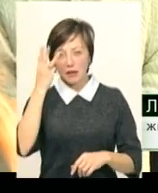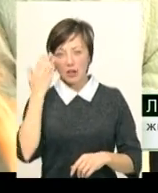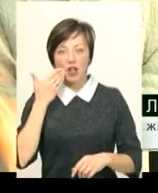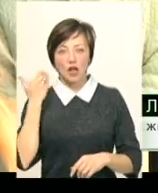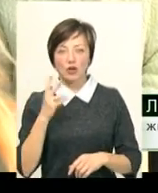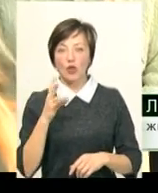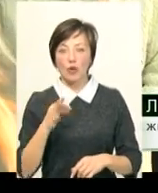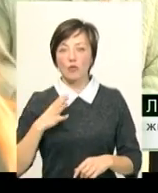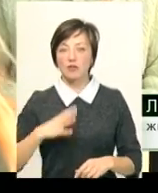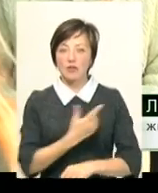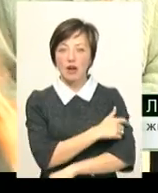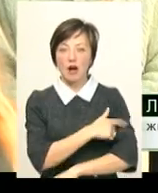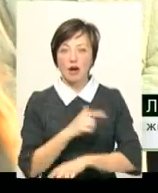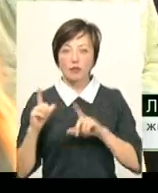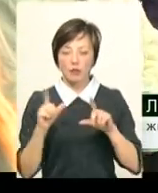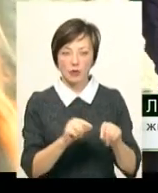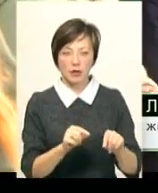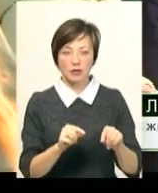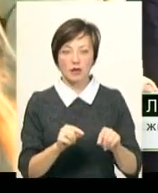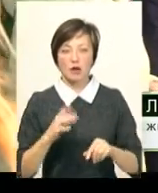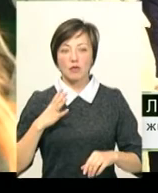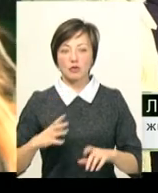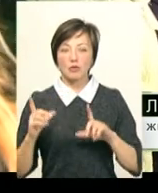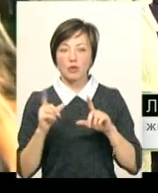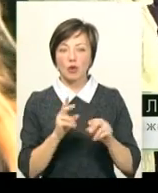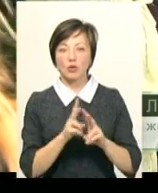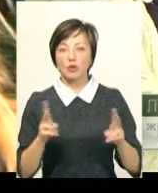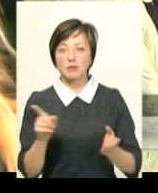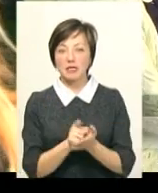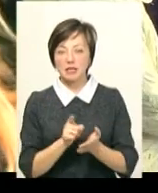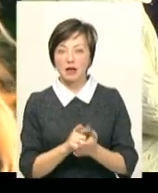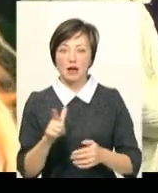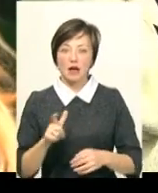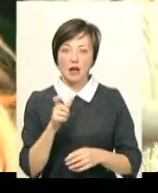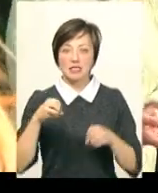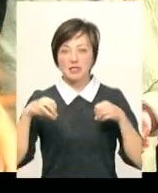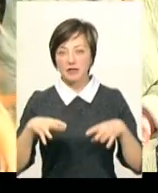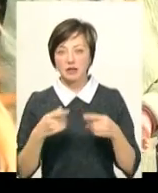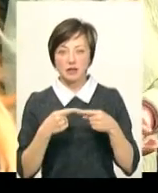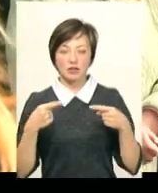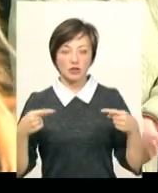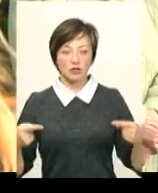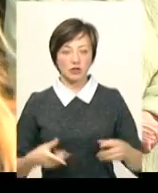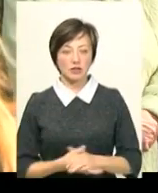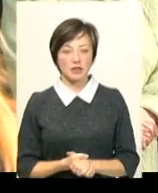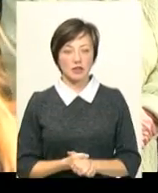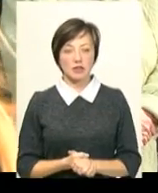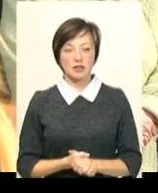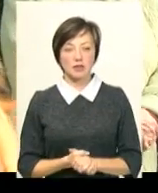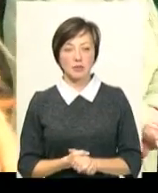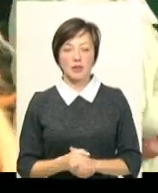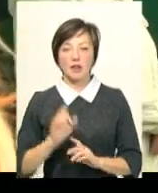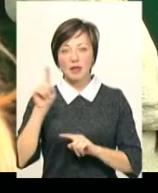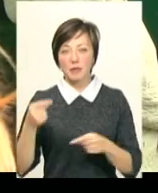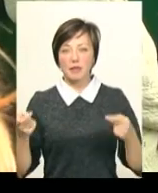Но ми мусимо в лікарню туди поїхати, мусимо поїхати, хтось пенсійний, хтось Гаського світ, хтось щось мусить там звіритися,